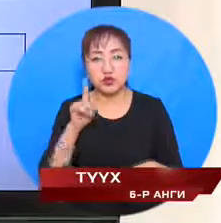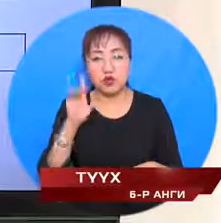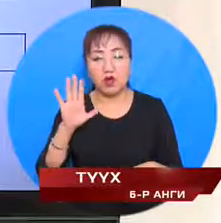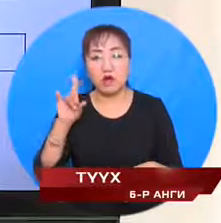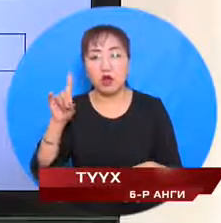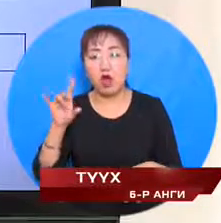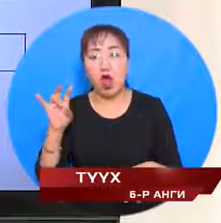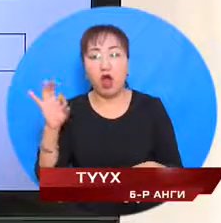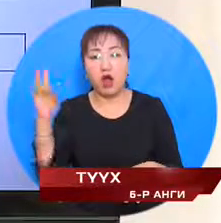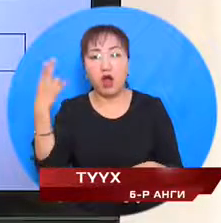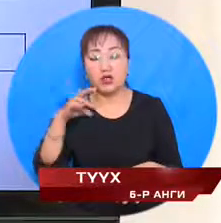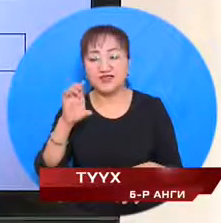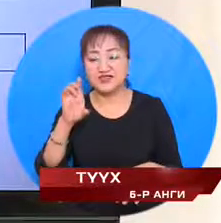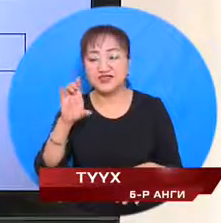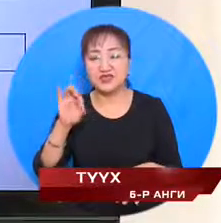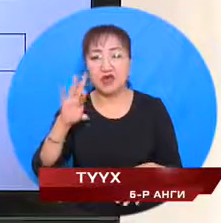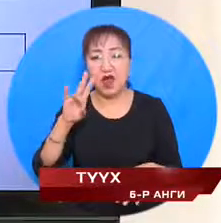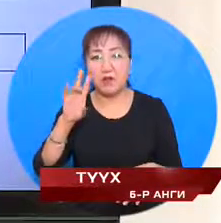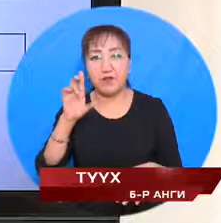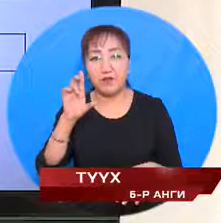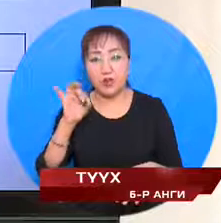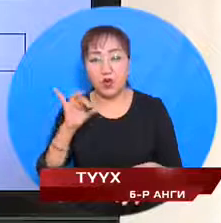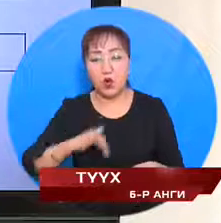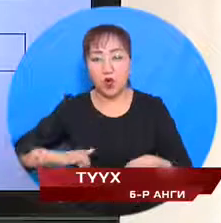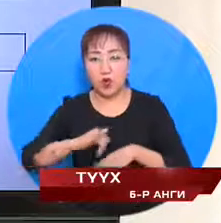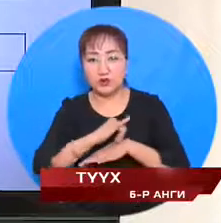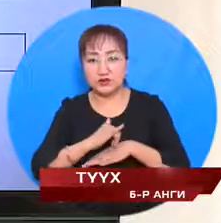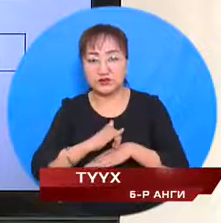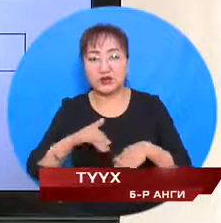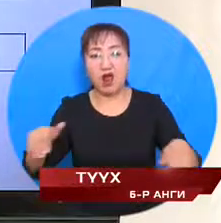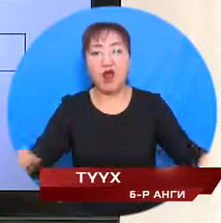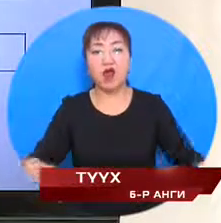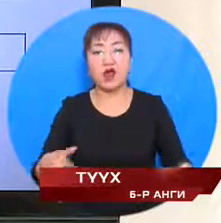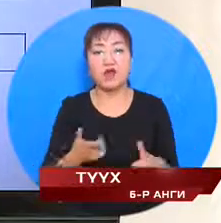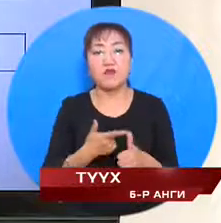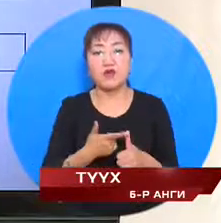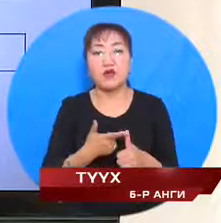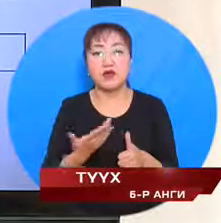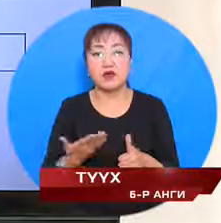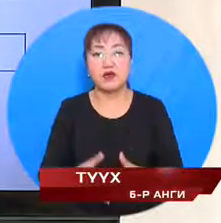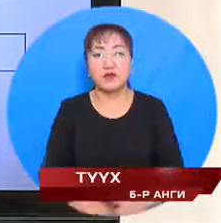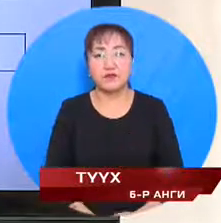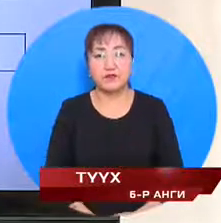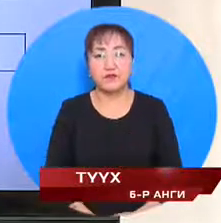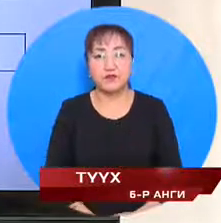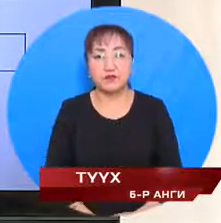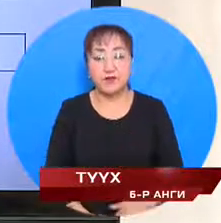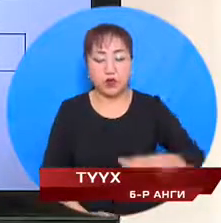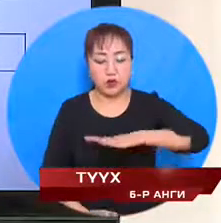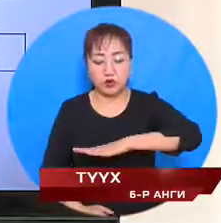нэр. Босоогийн нэг дээр 10 үсгтэй байгаа тийм ээ. Сайн бодож жоод хариултаа бичээрэй. Хөндлөнгийн